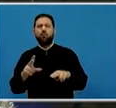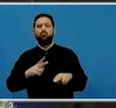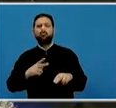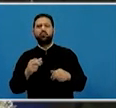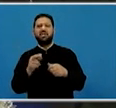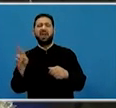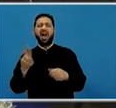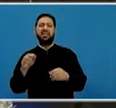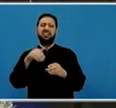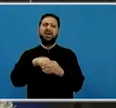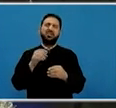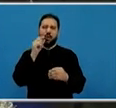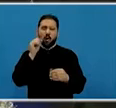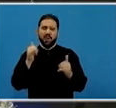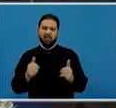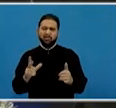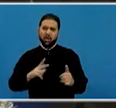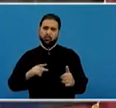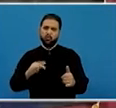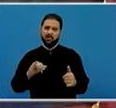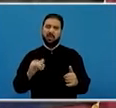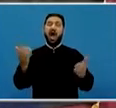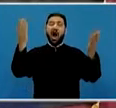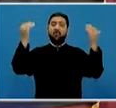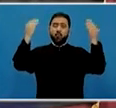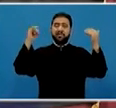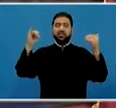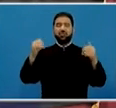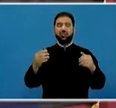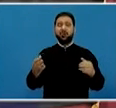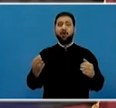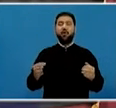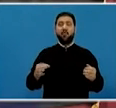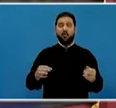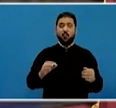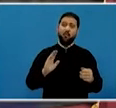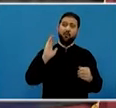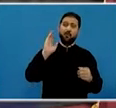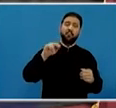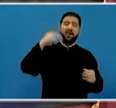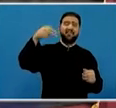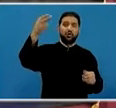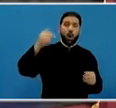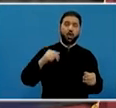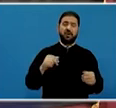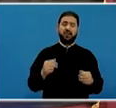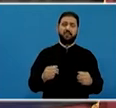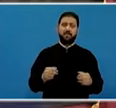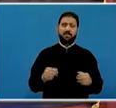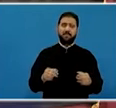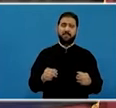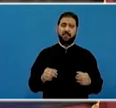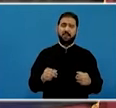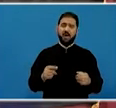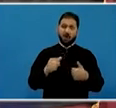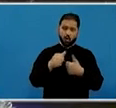au existat și vor exista întotdeauna. Ne referim puțin la aspectul acesta mai ideal al unei prietenii sincere, al